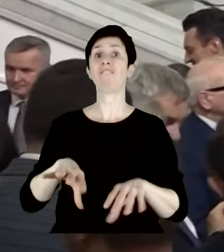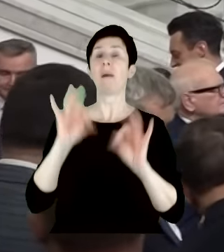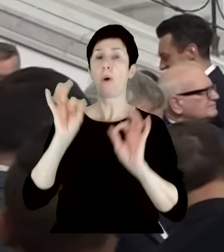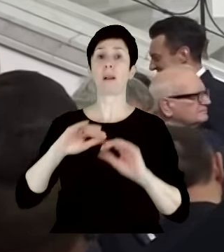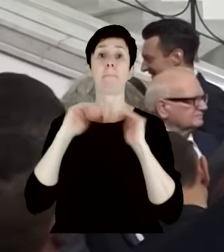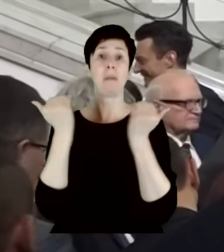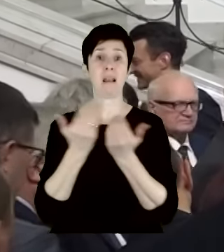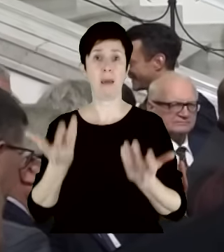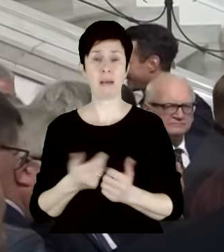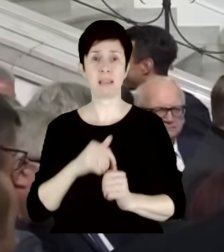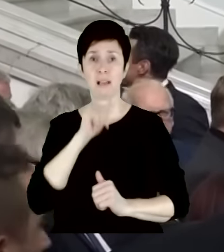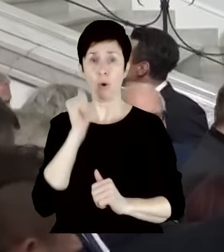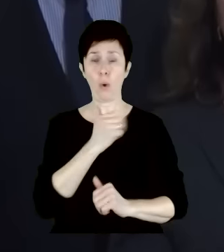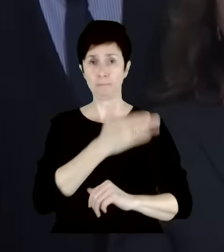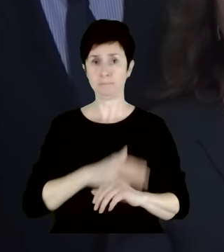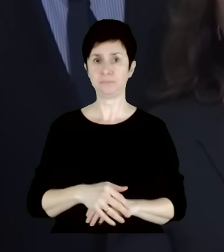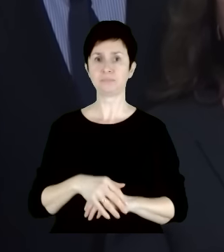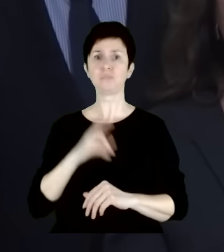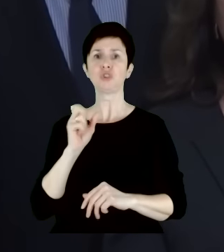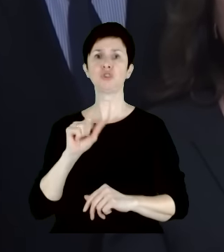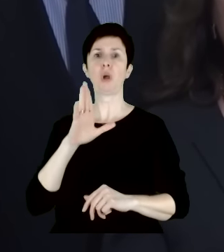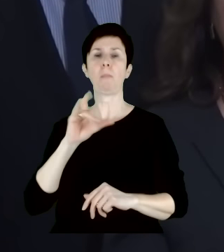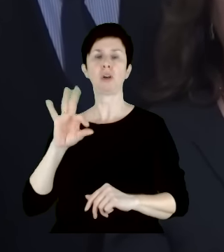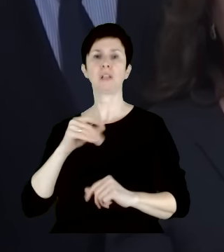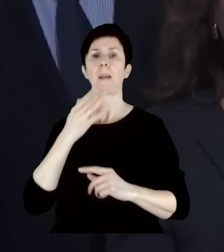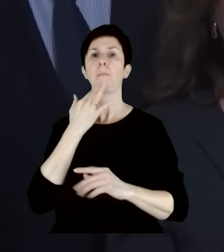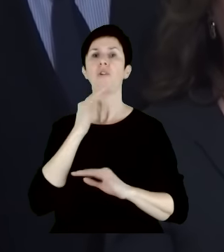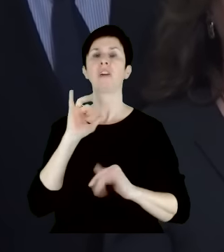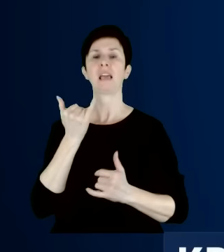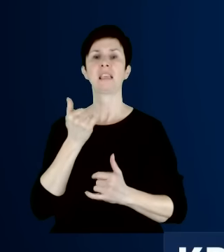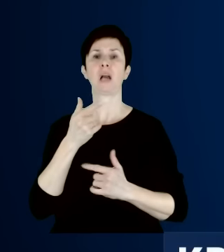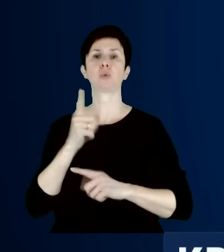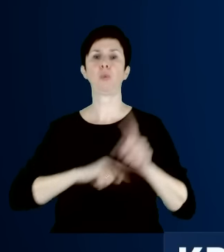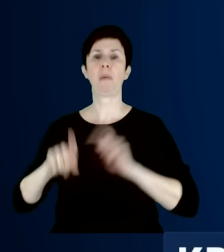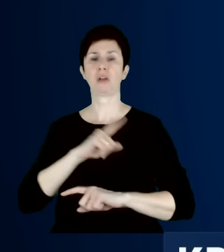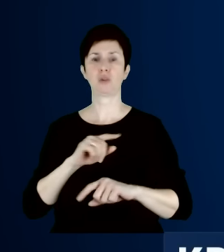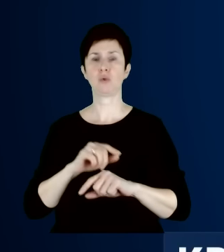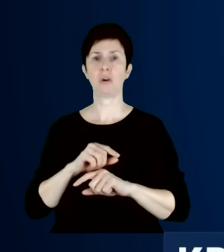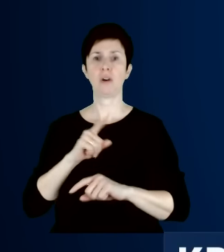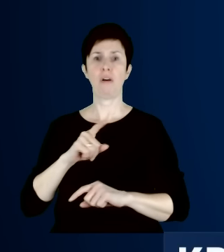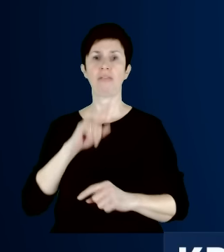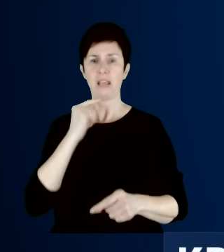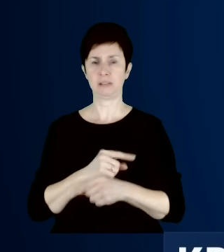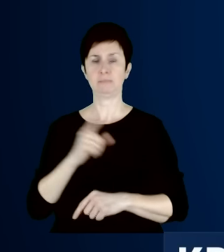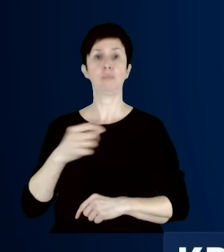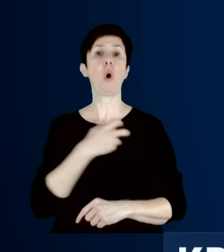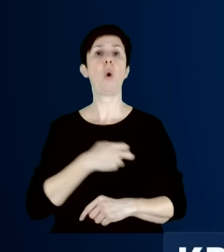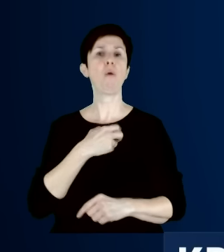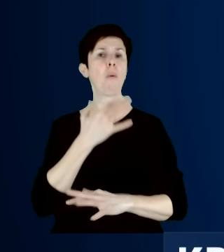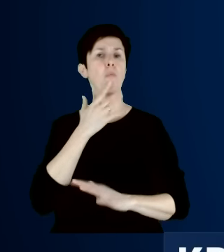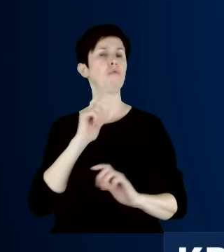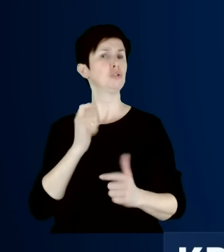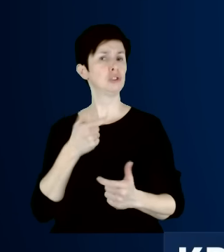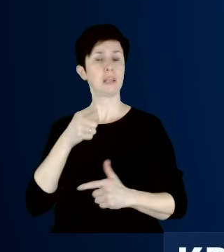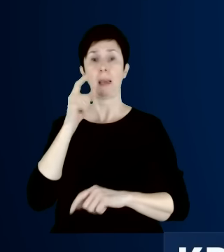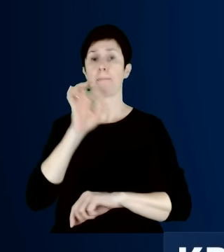parlamentarne. Wicemarszałek Sejmu Krzysztof Bosak ujawnił, jak marszałek Sejmu tłumaczył decyzję na konwencie seniorów. Marszałek Hołownia swoje działanie uzasadnił tym, że jego zdaniem te